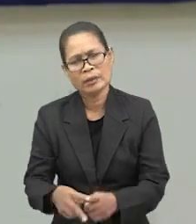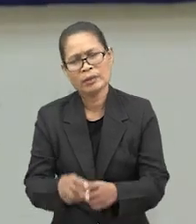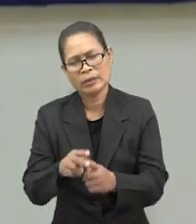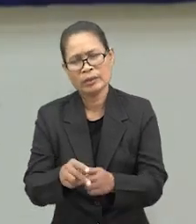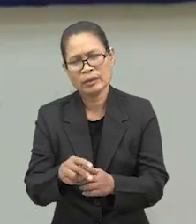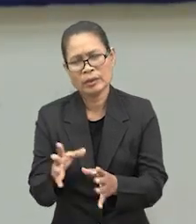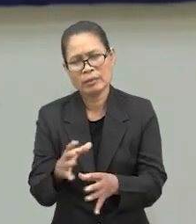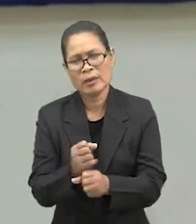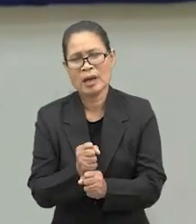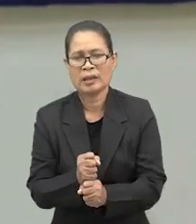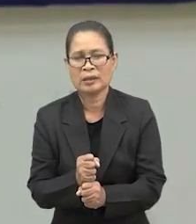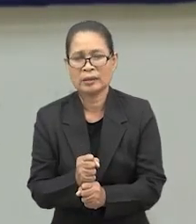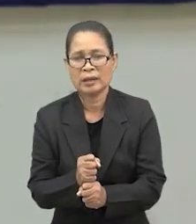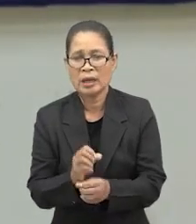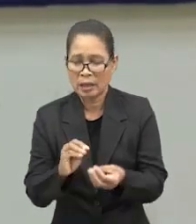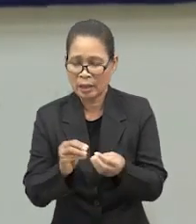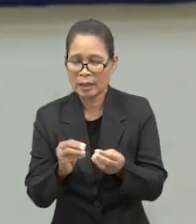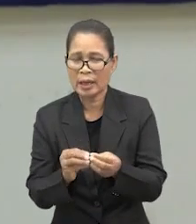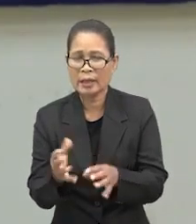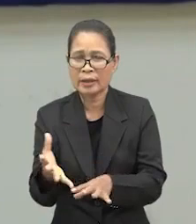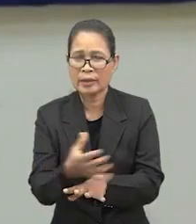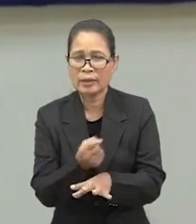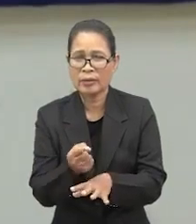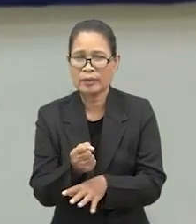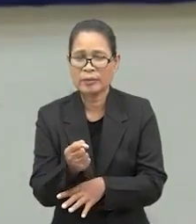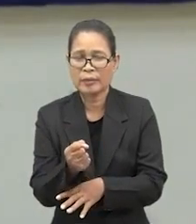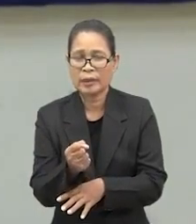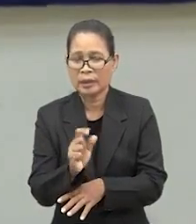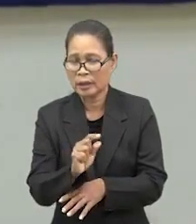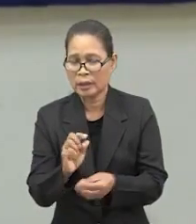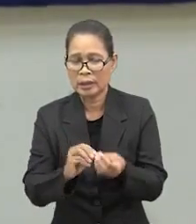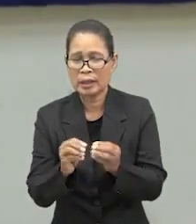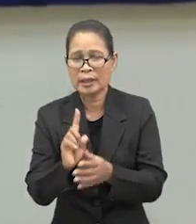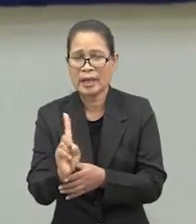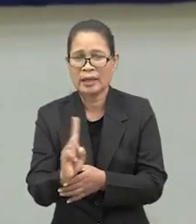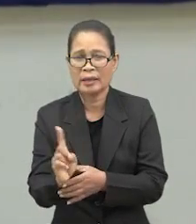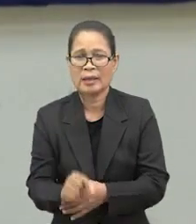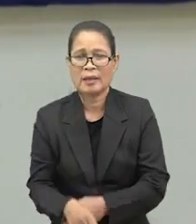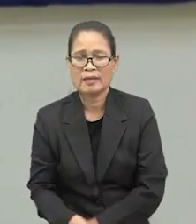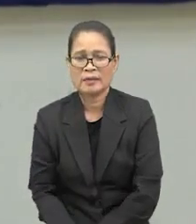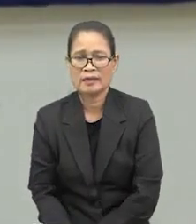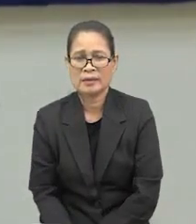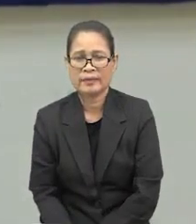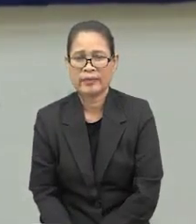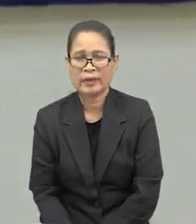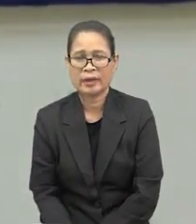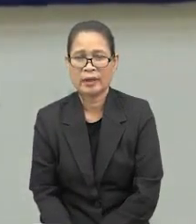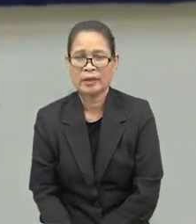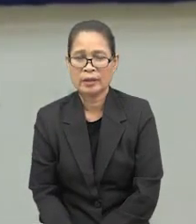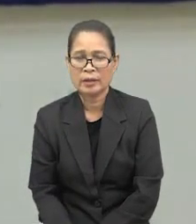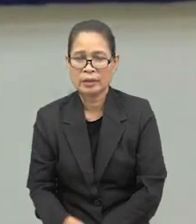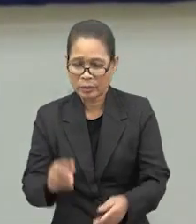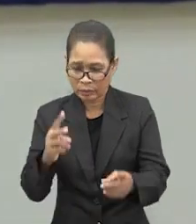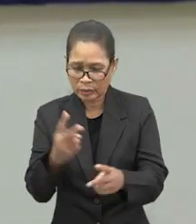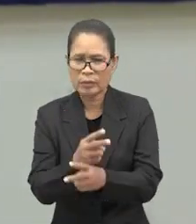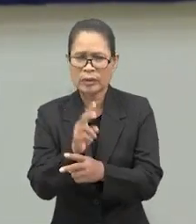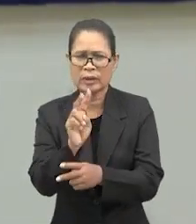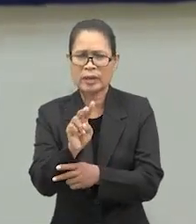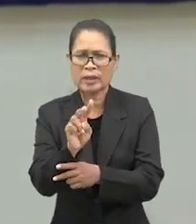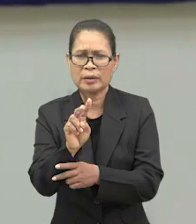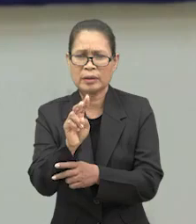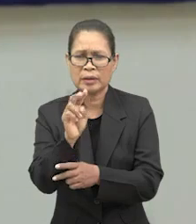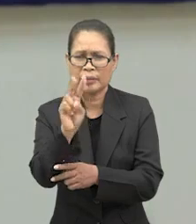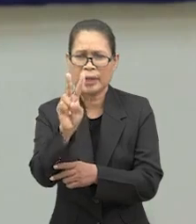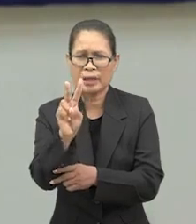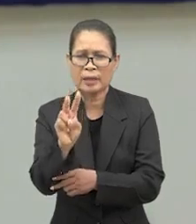chua chua bán chà lấy cái lấy nó dương thở vô lấy nào mà đạ chà cứ dương vô tu lấy tí